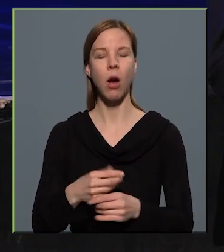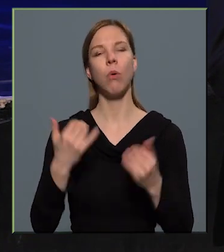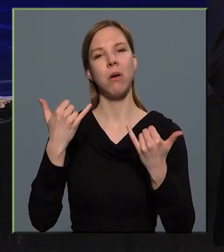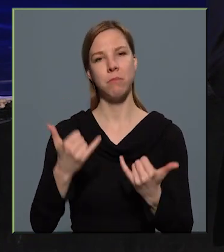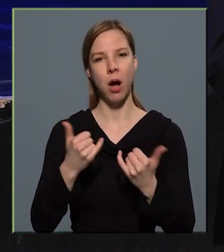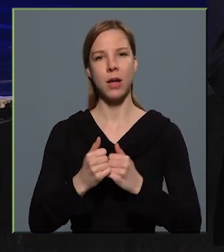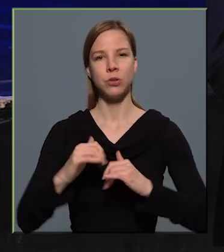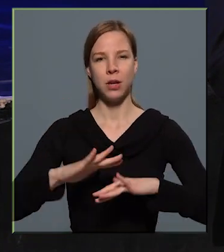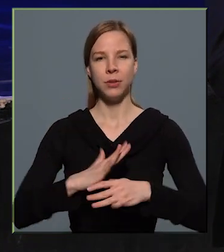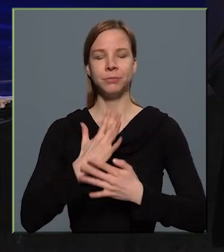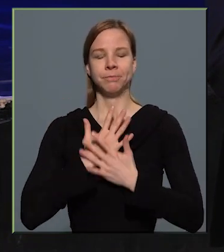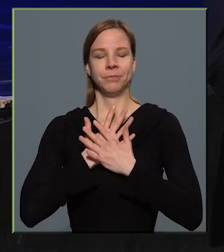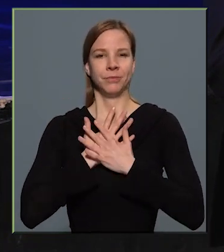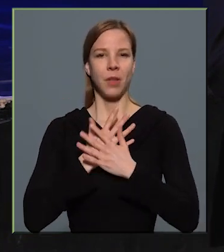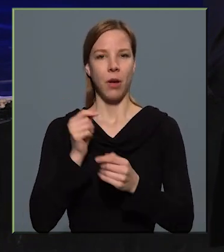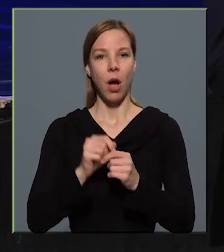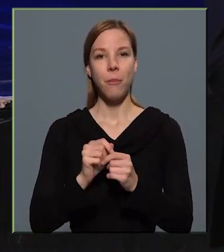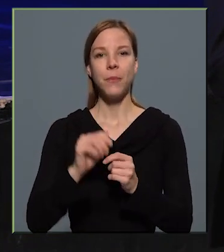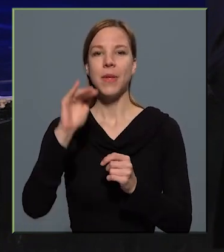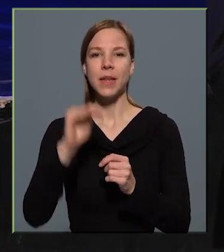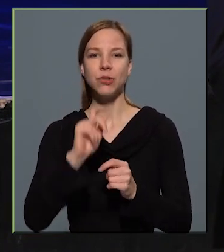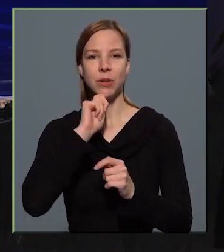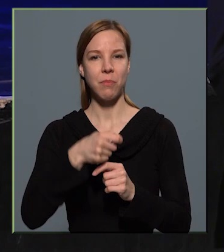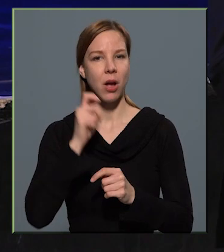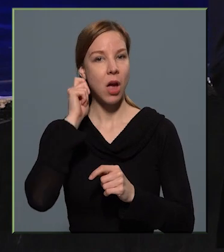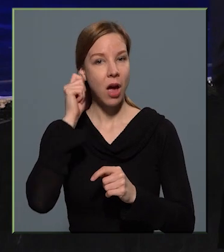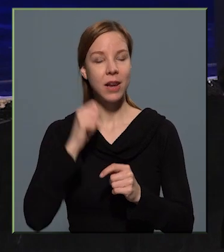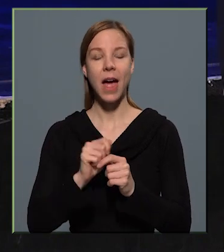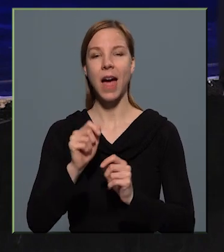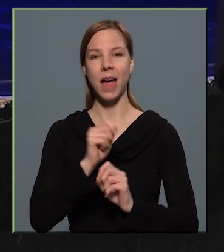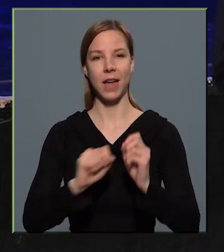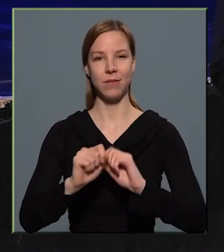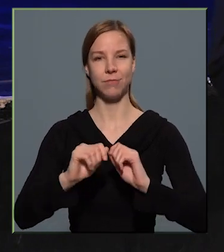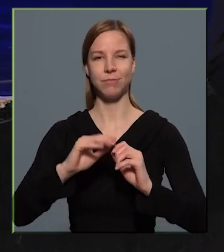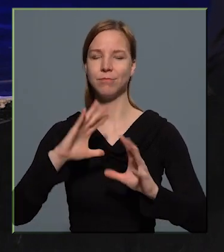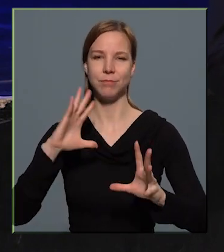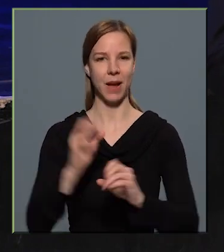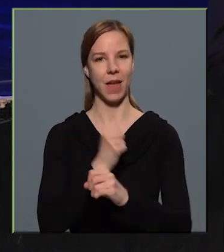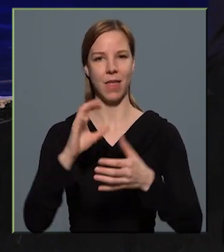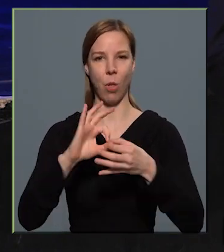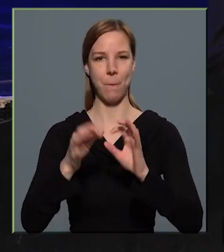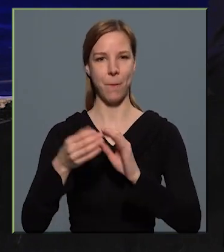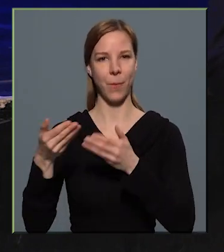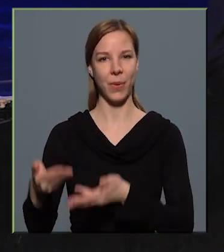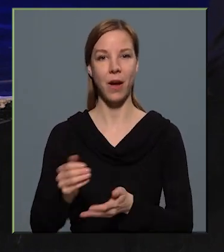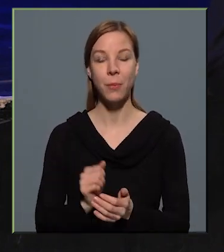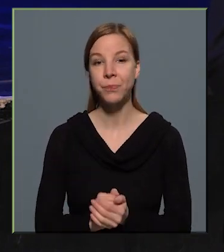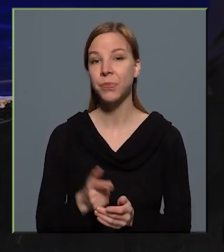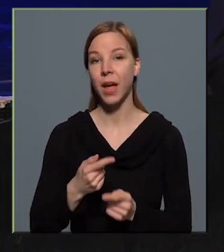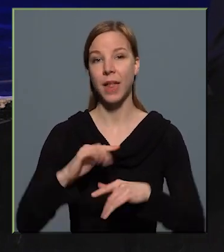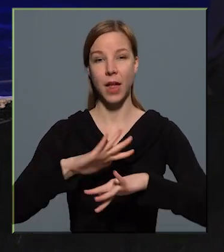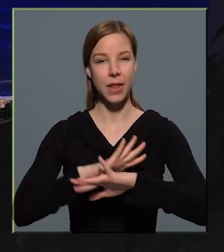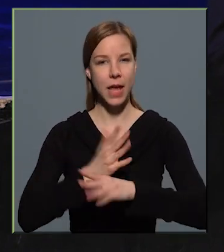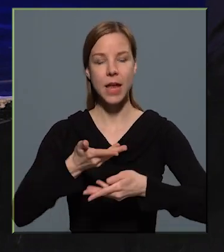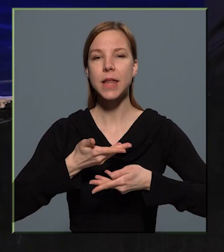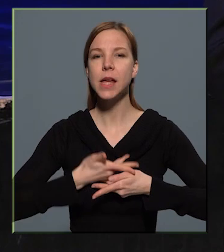pillanatokat, amikor a kicsi magyar lány egy testhosszal legyőzte a világot. Ez az érzés, ez a